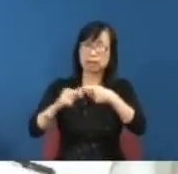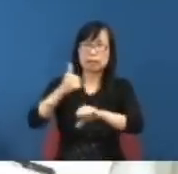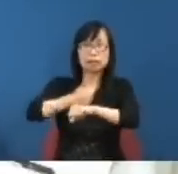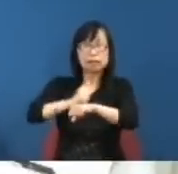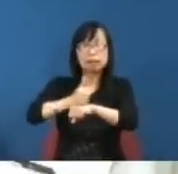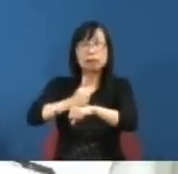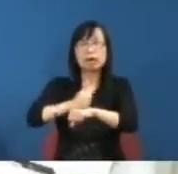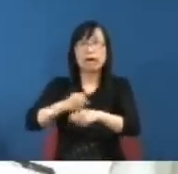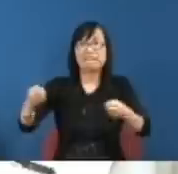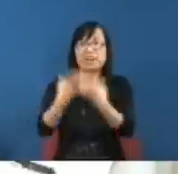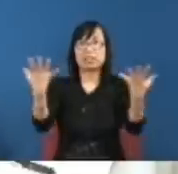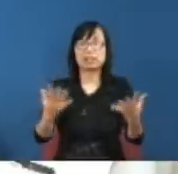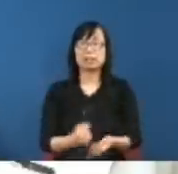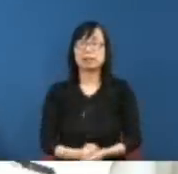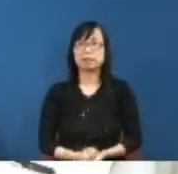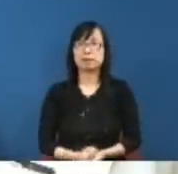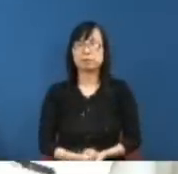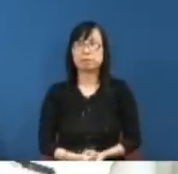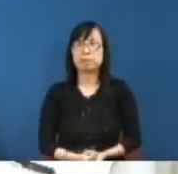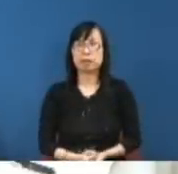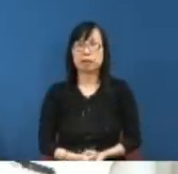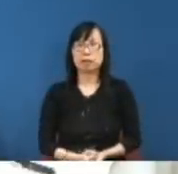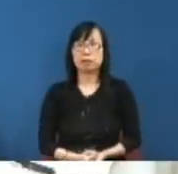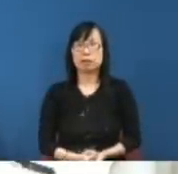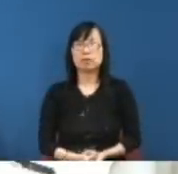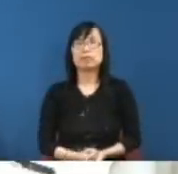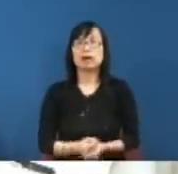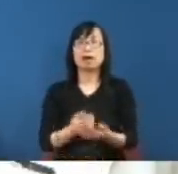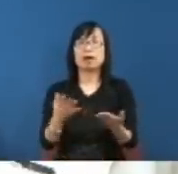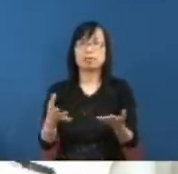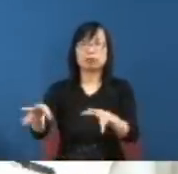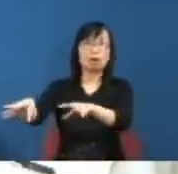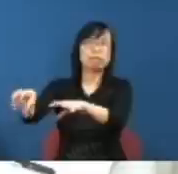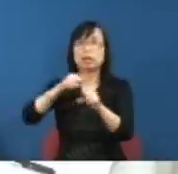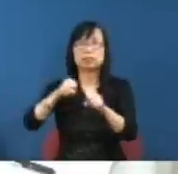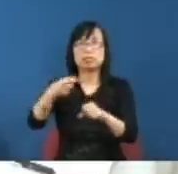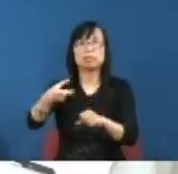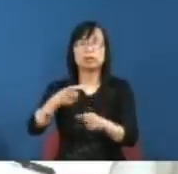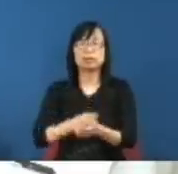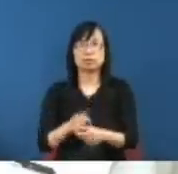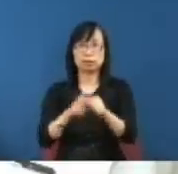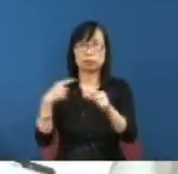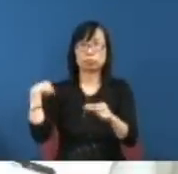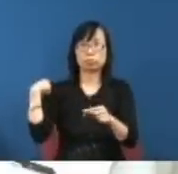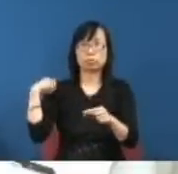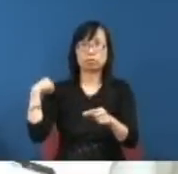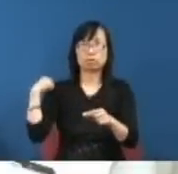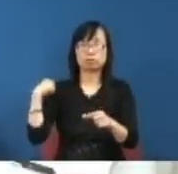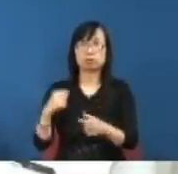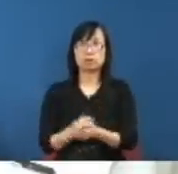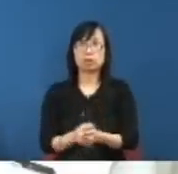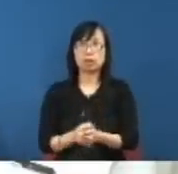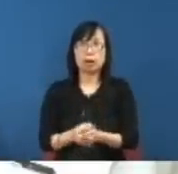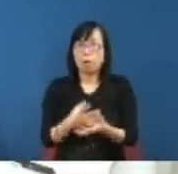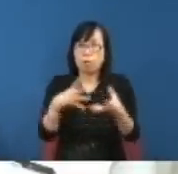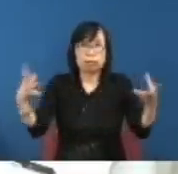機是發生的時候，他一定會有一個 callback， 就是 recall， 就拿回錢回去。那在中國來講，這個當然是一個非常